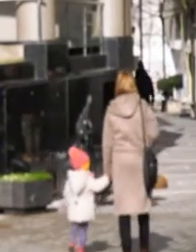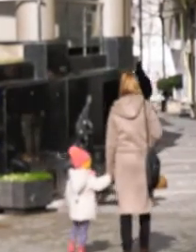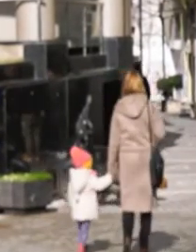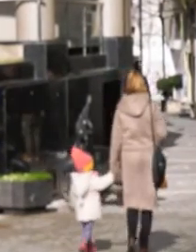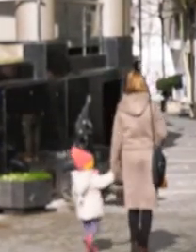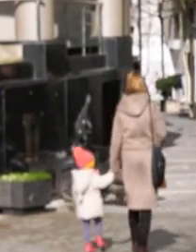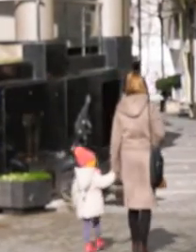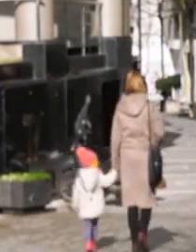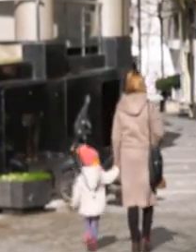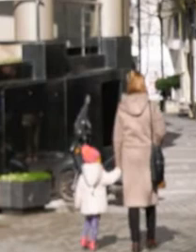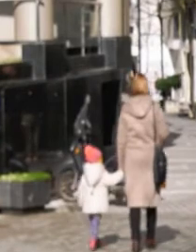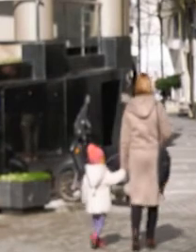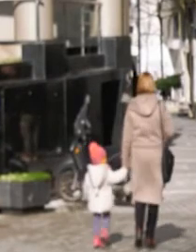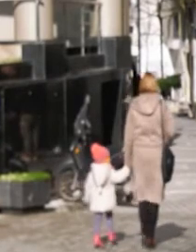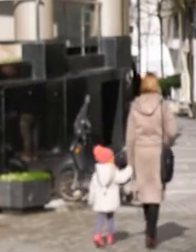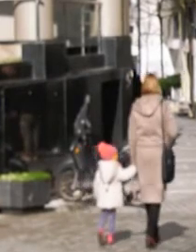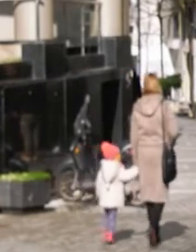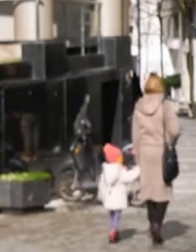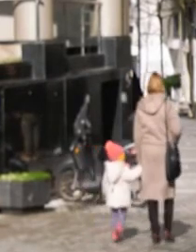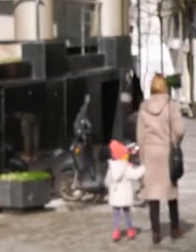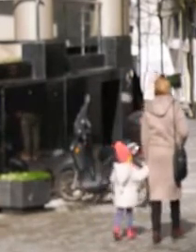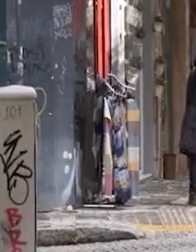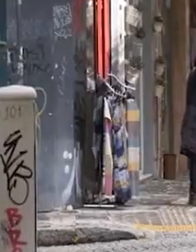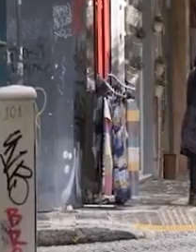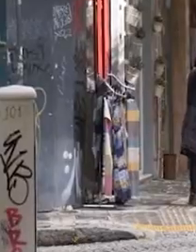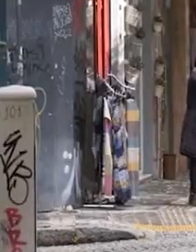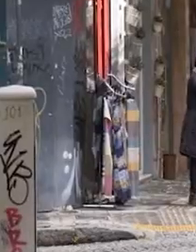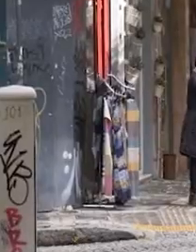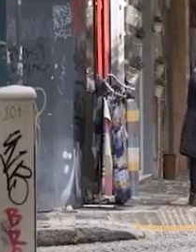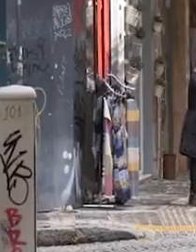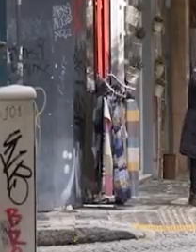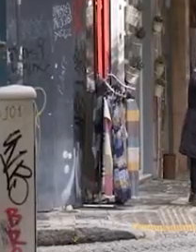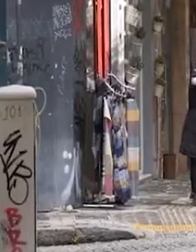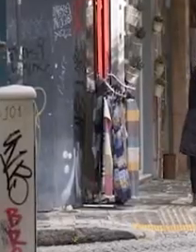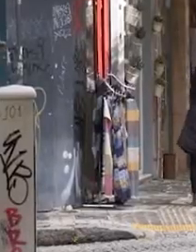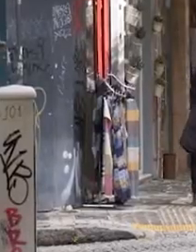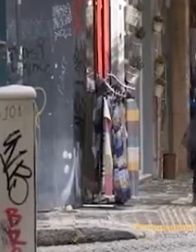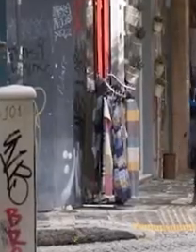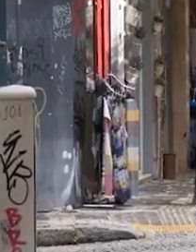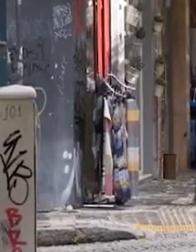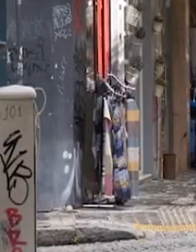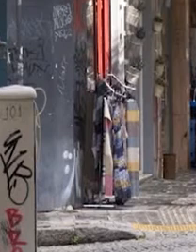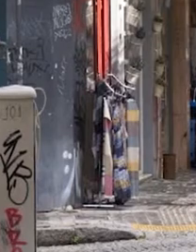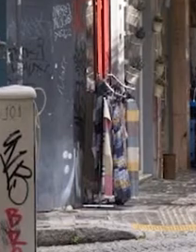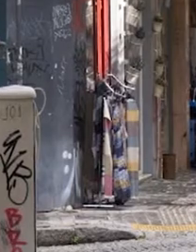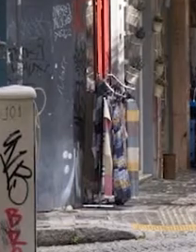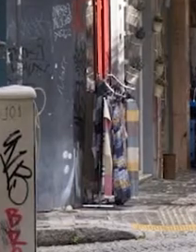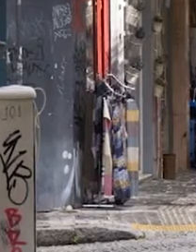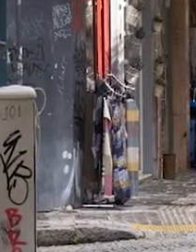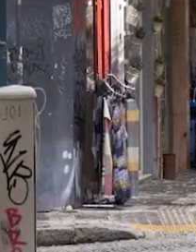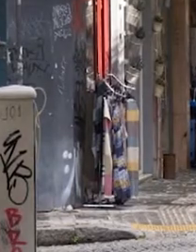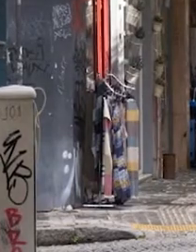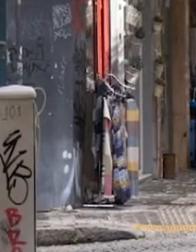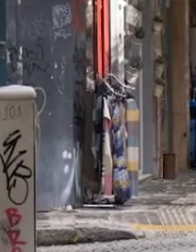και 9 ακόμη περιοχές. Με βάση αυτόν τον χάρτη, λοιπόν, θα διακρίνονται πλέον τα μέτρα που ισχύουν σε κάθε περιφέρεια και